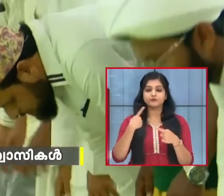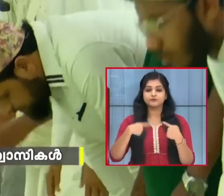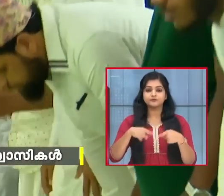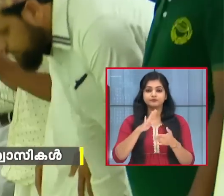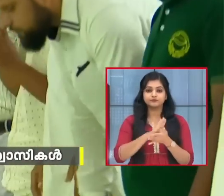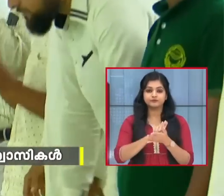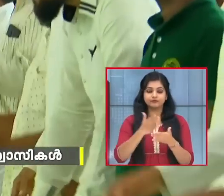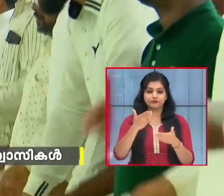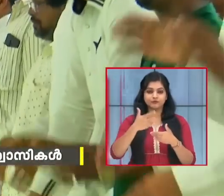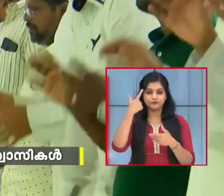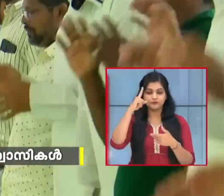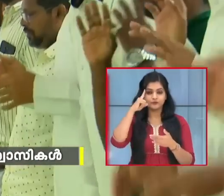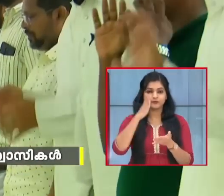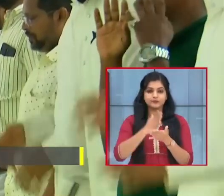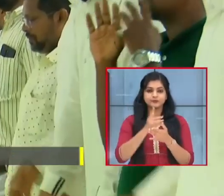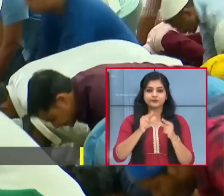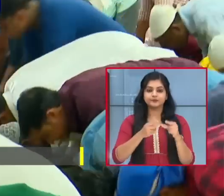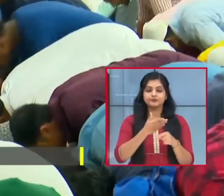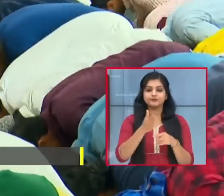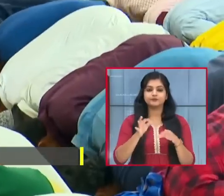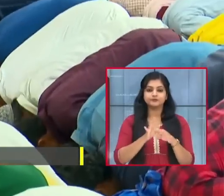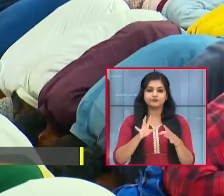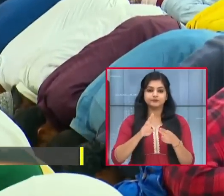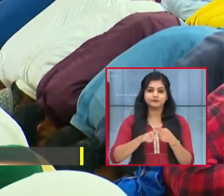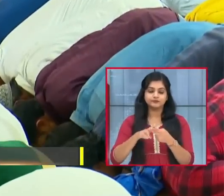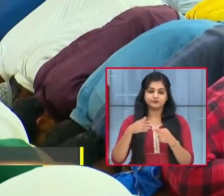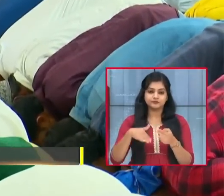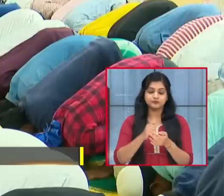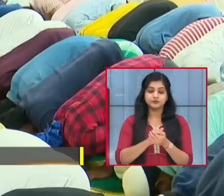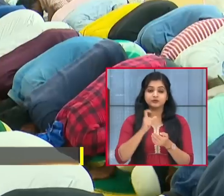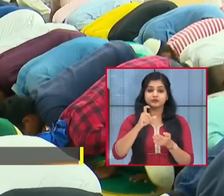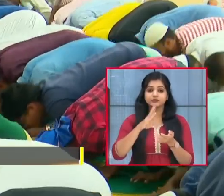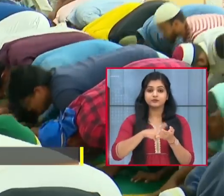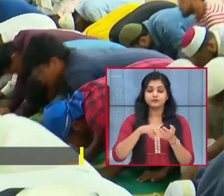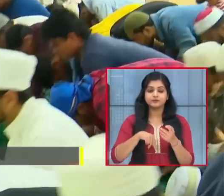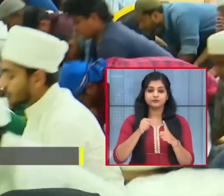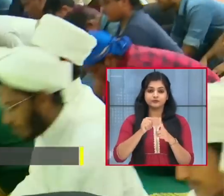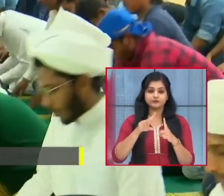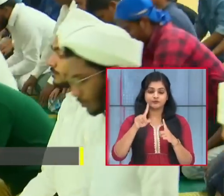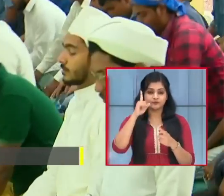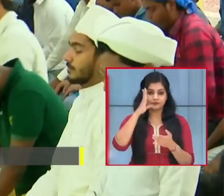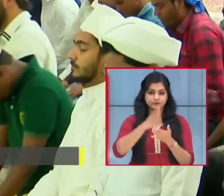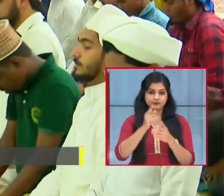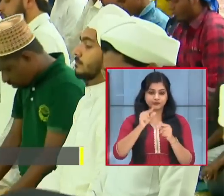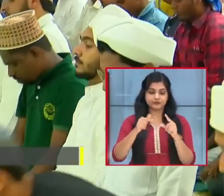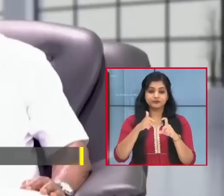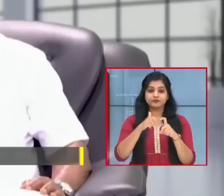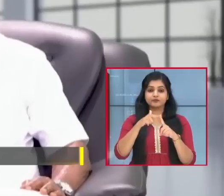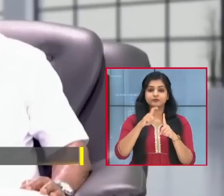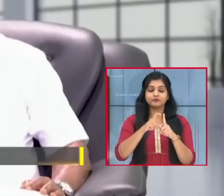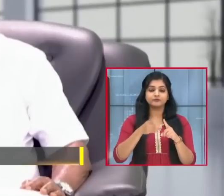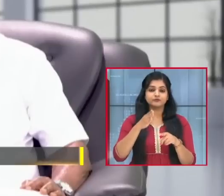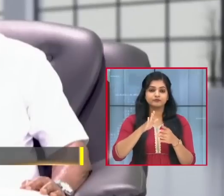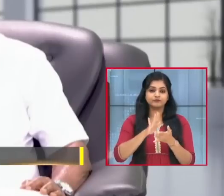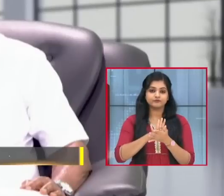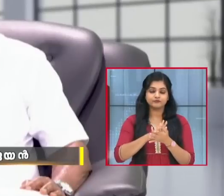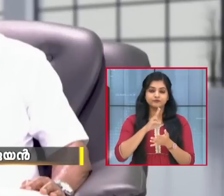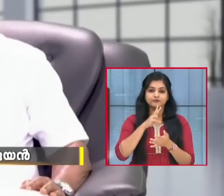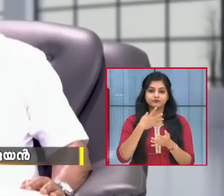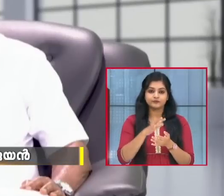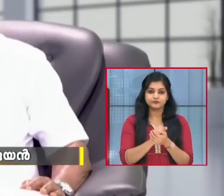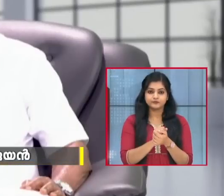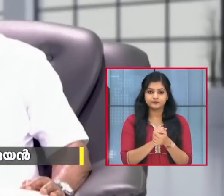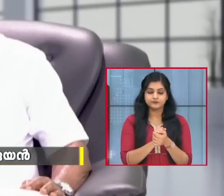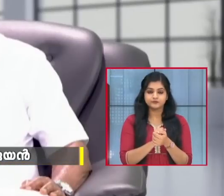പെരുന്നാളിനെ വരവേൽക്കാൻ വിശ്വാസികൾ തയ്യാറെടുക്കുന്നത്. മുഖ്യമന്ത്രി പിണറായി വിജയൻ വിശ്വാസികൾക്കായി ഈദാശംസകൾ നേർന്നു.